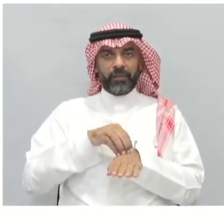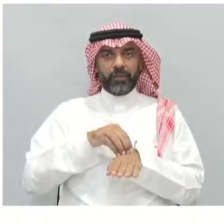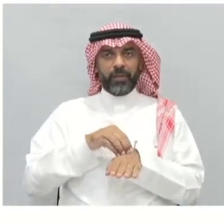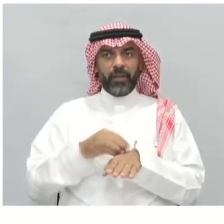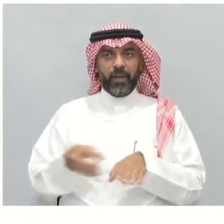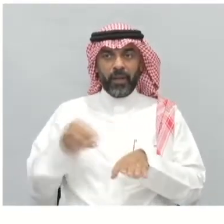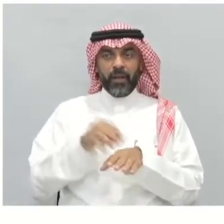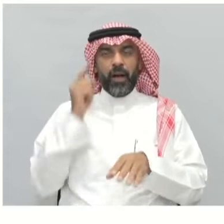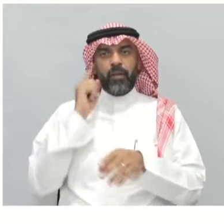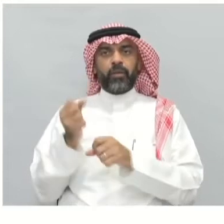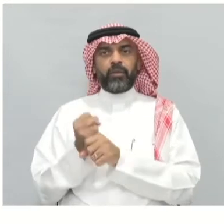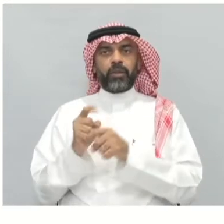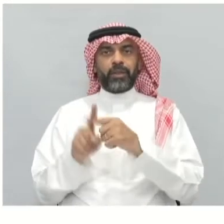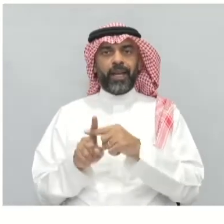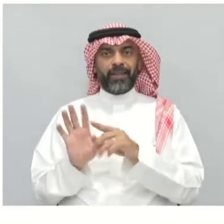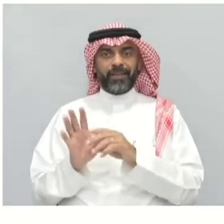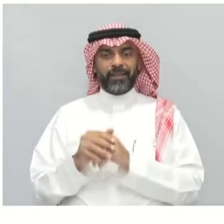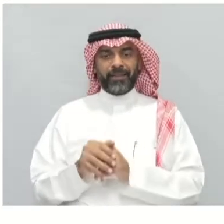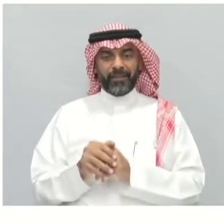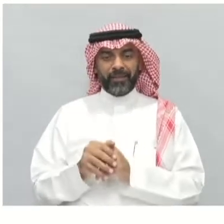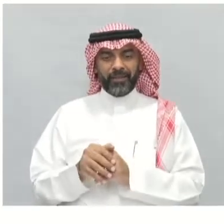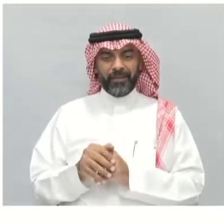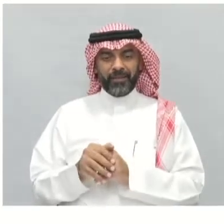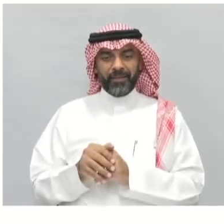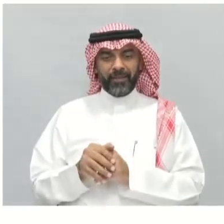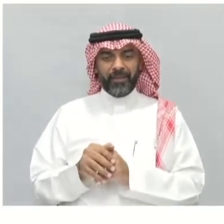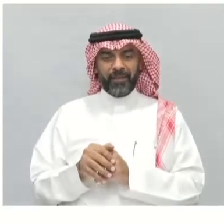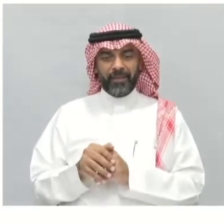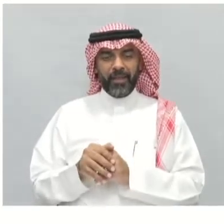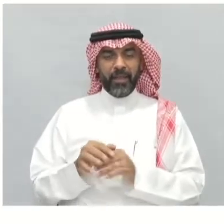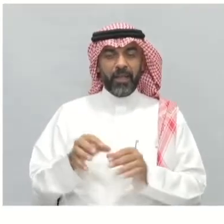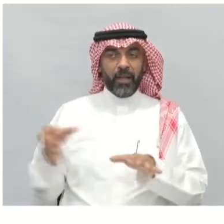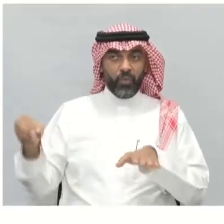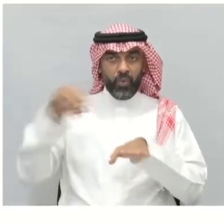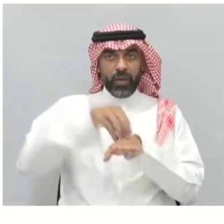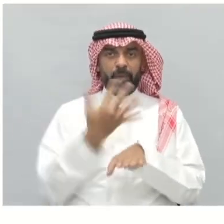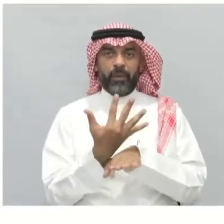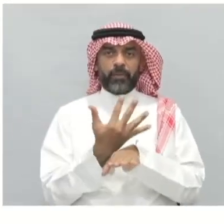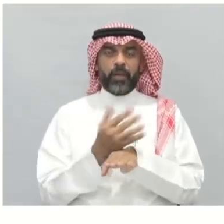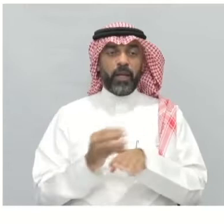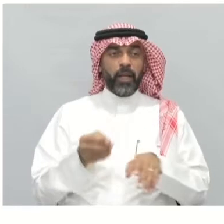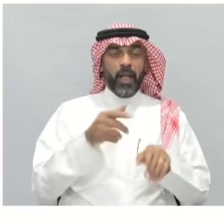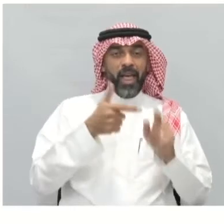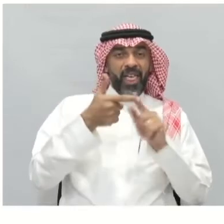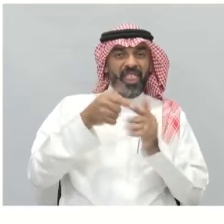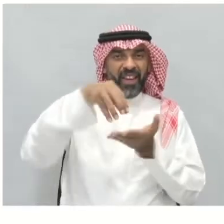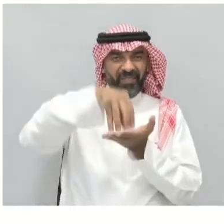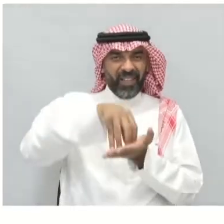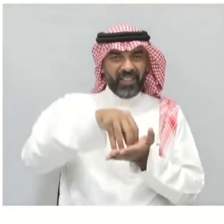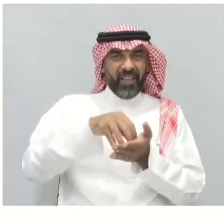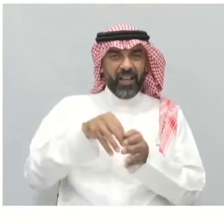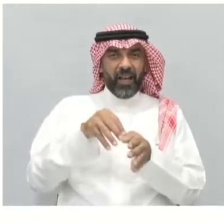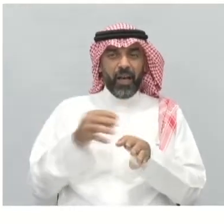ركب تواجد بالحافله طيب المحطه الثانيه ركب اربعه ونزل شخصان